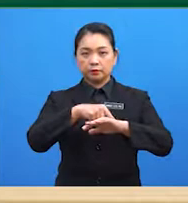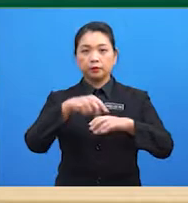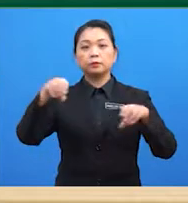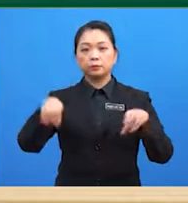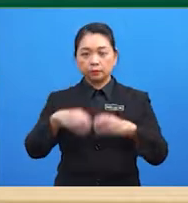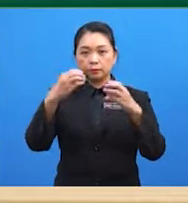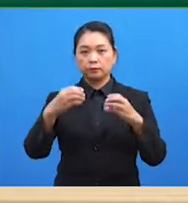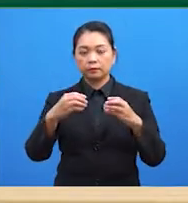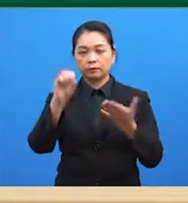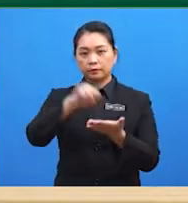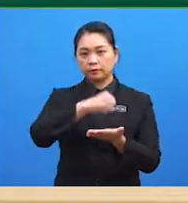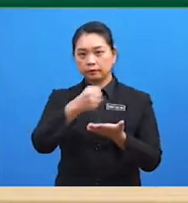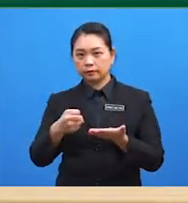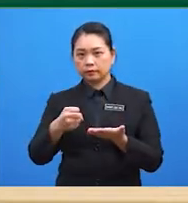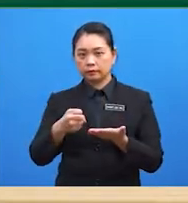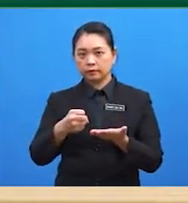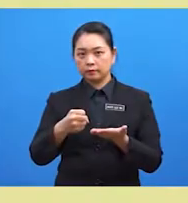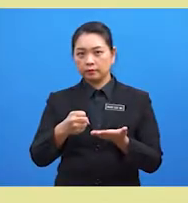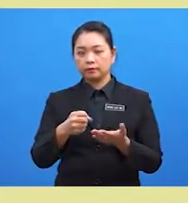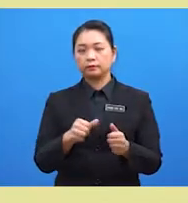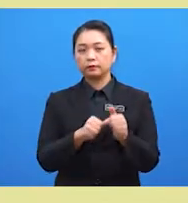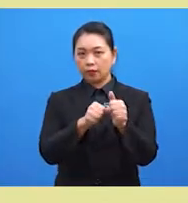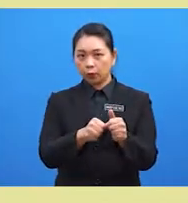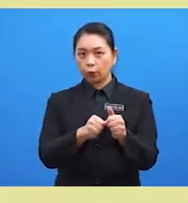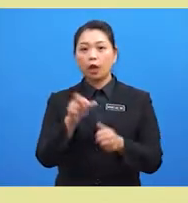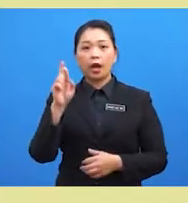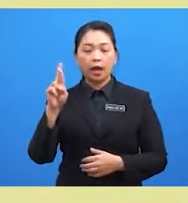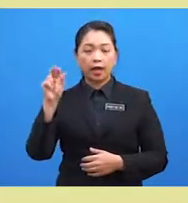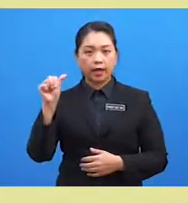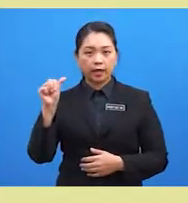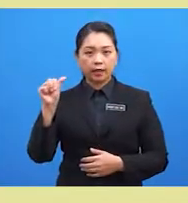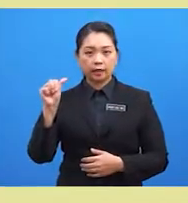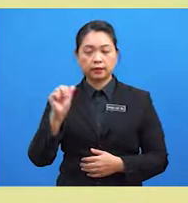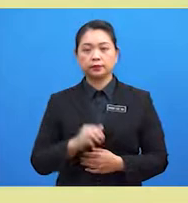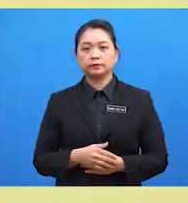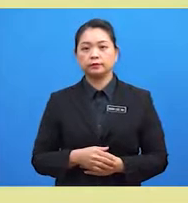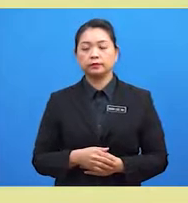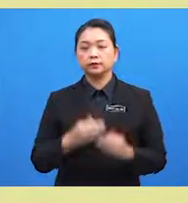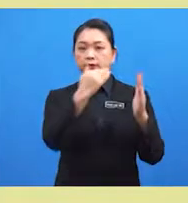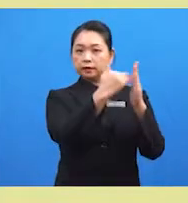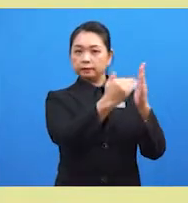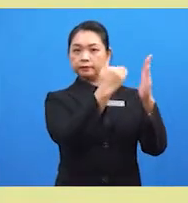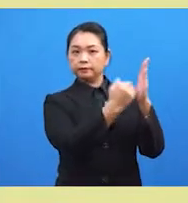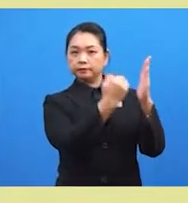syair adalah berdasarkan akronim RA, iaitu rangkap.